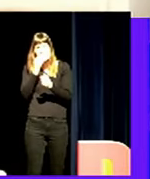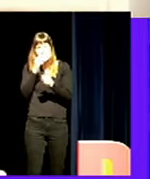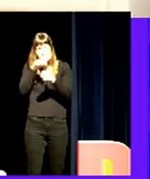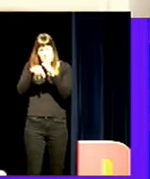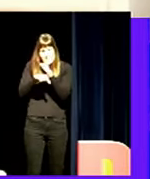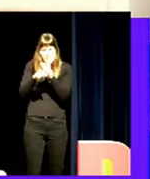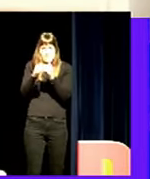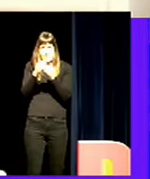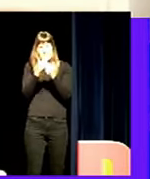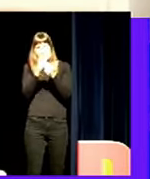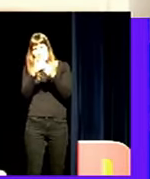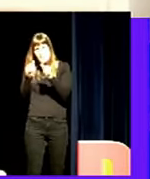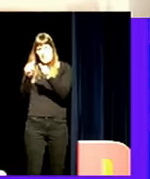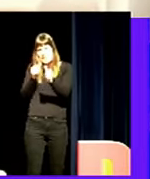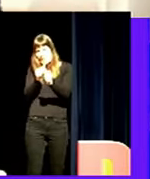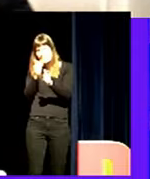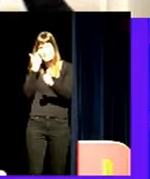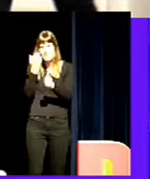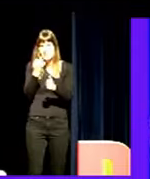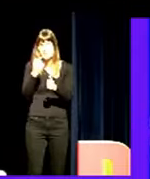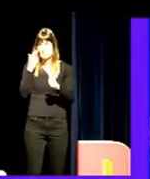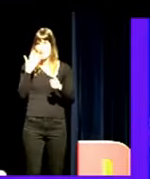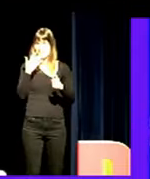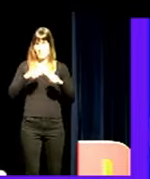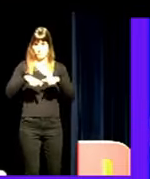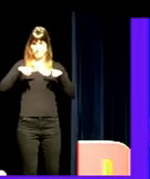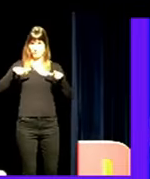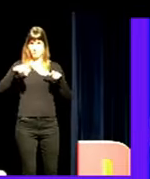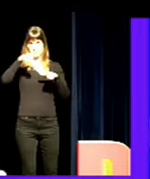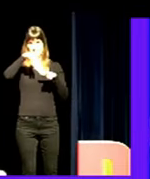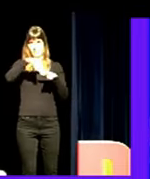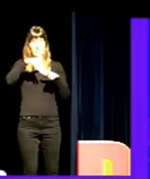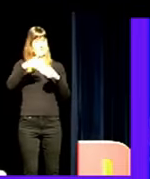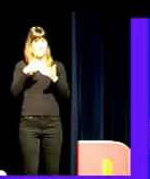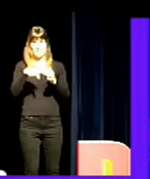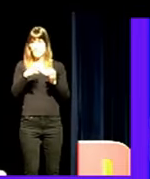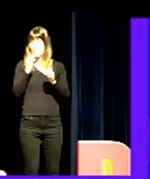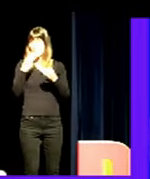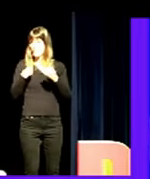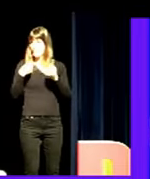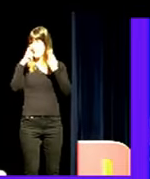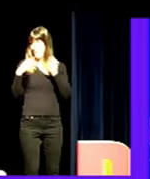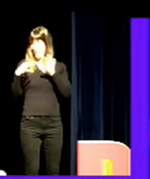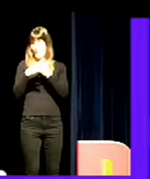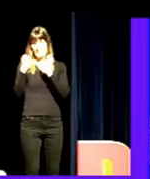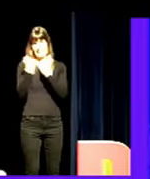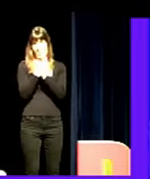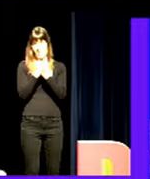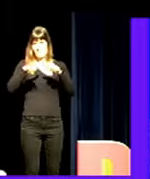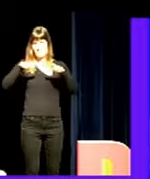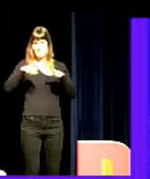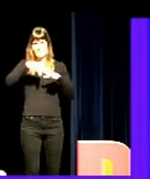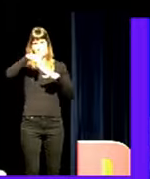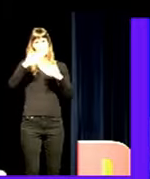Da, justo, eta niretzako hau da, estena toki, bueno, super simbolikoa honi buruz hitz egiteko, ez da? Hemen zaudete ia